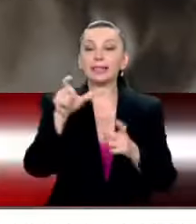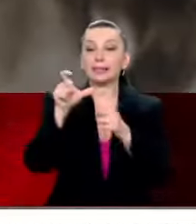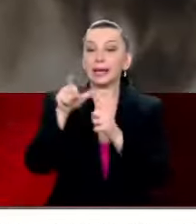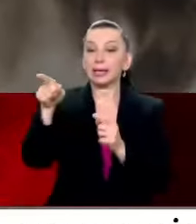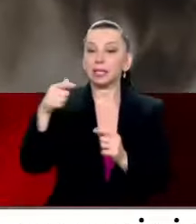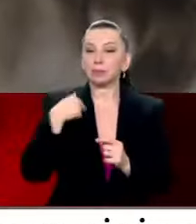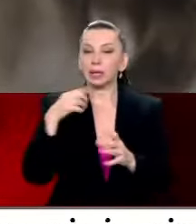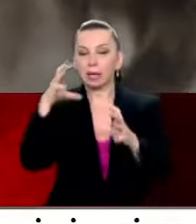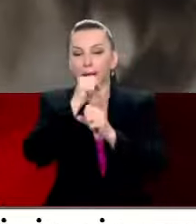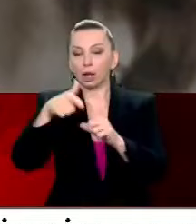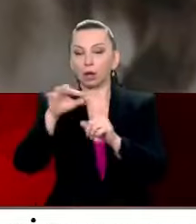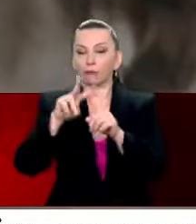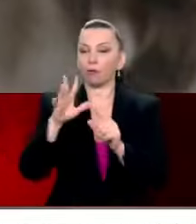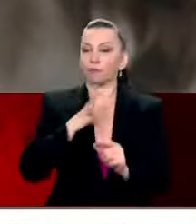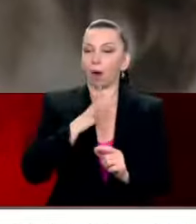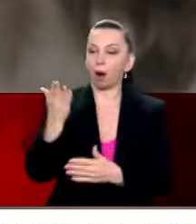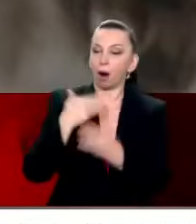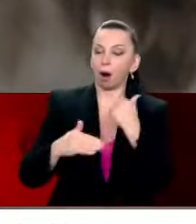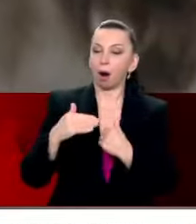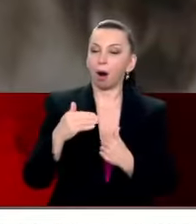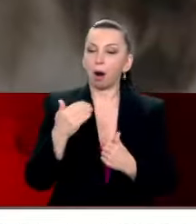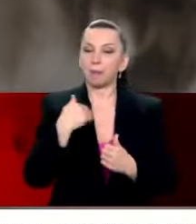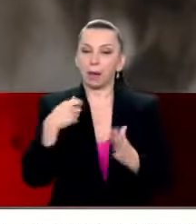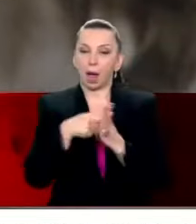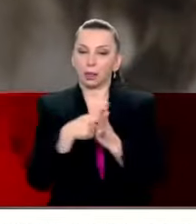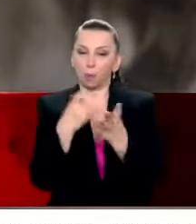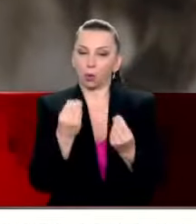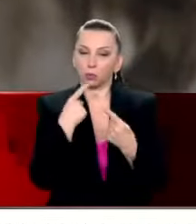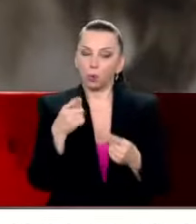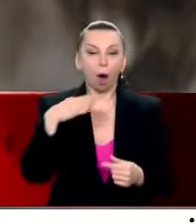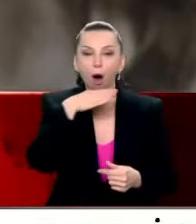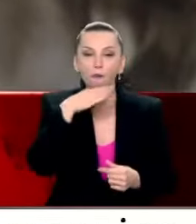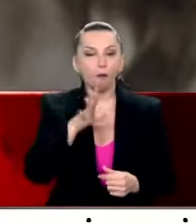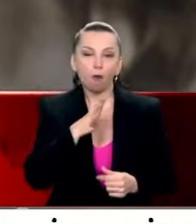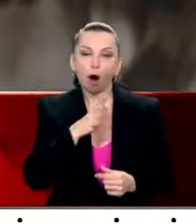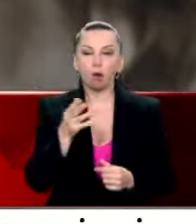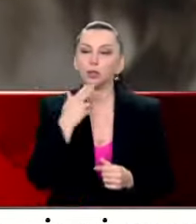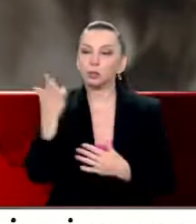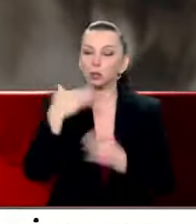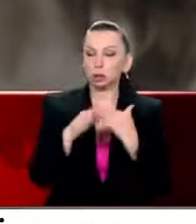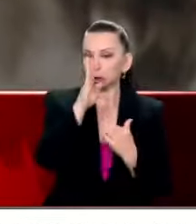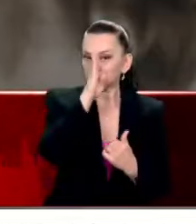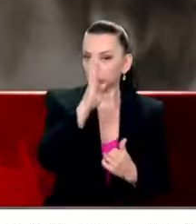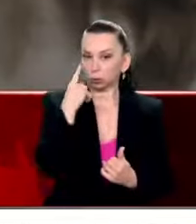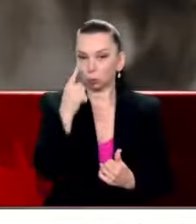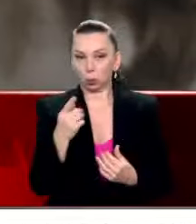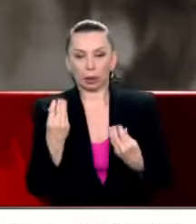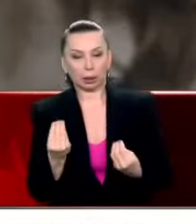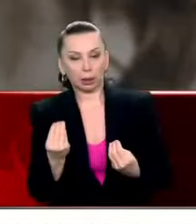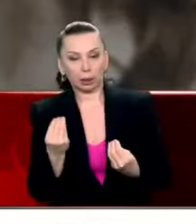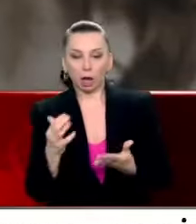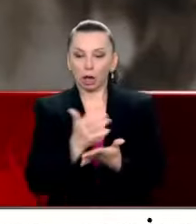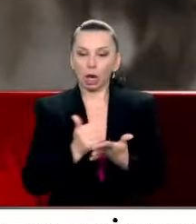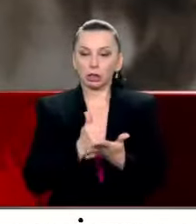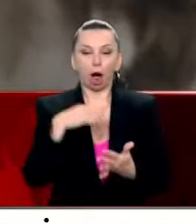bana saklı bir fon olduğunu, fonun tamamen benim adım olduğunu söyledi, avantajlarından bahsetti. Ciddi şekilde iyi getirisi